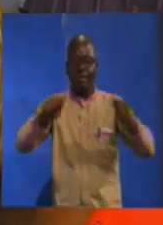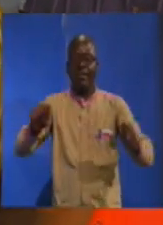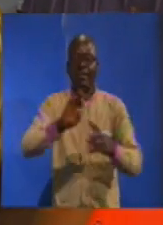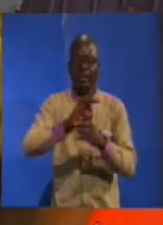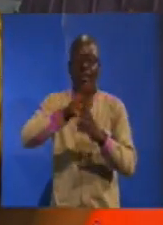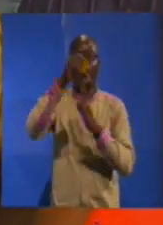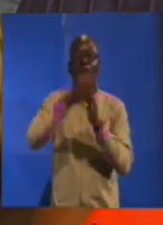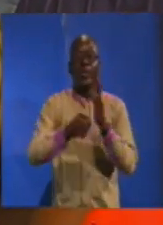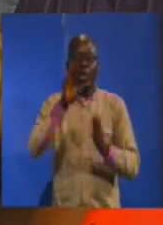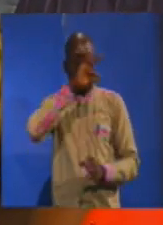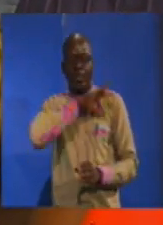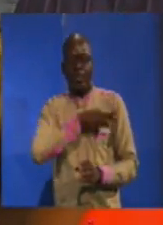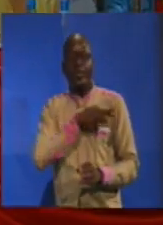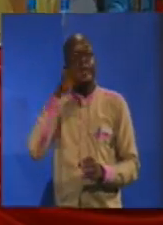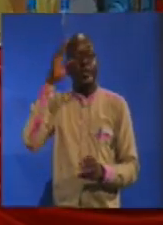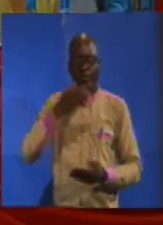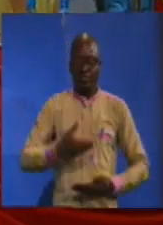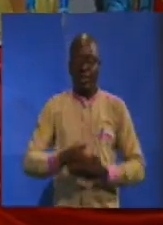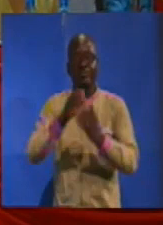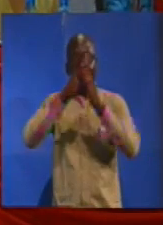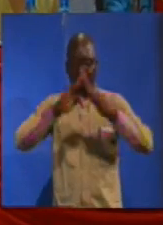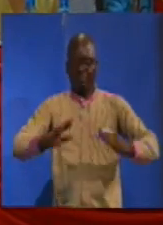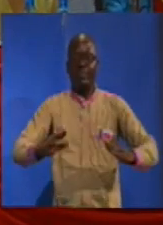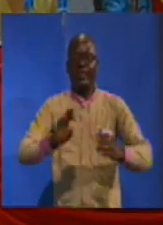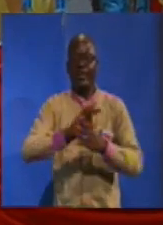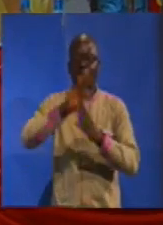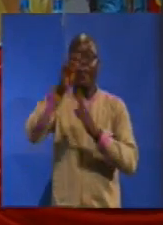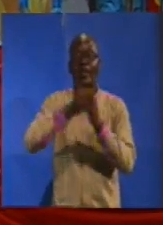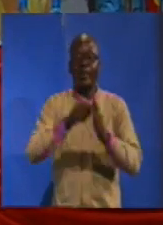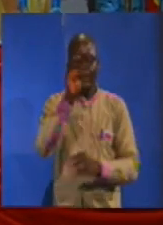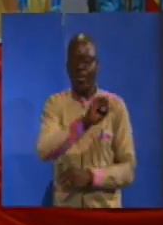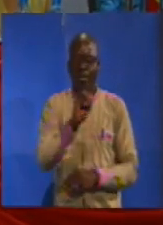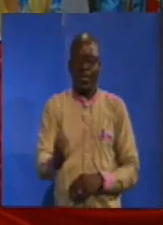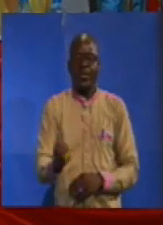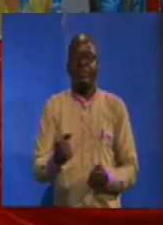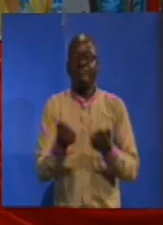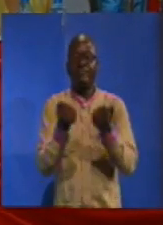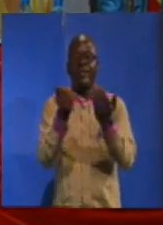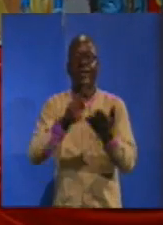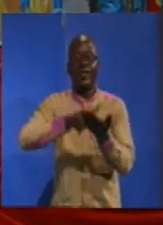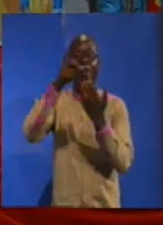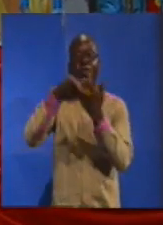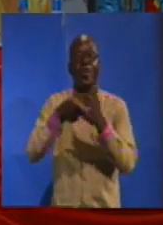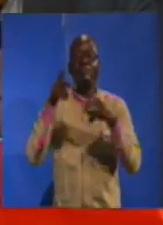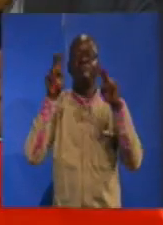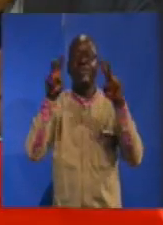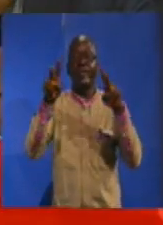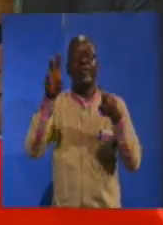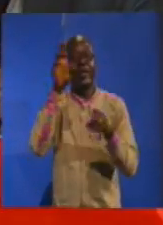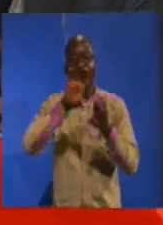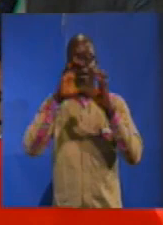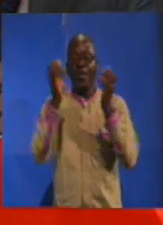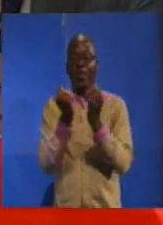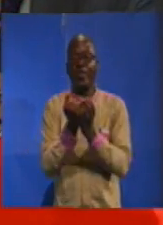au profit des agents de l'état civil. Une formation qui a lieu à Ouagadougou grâce au programme Bravo de la communauté